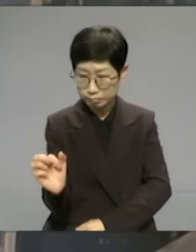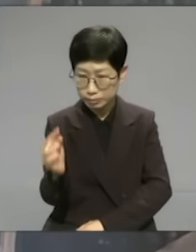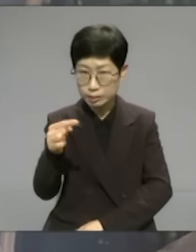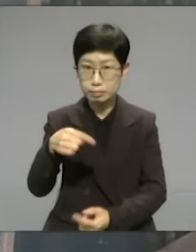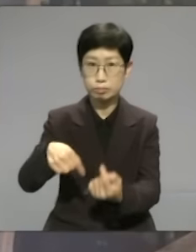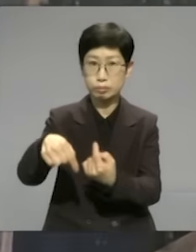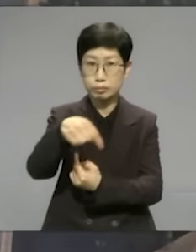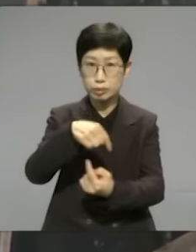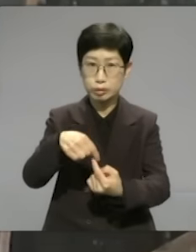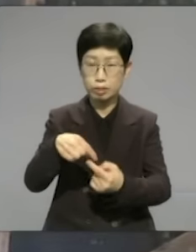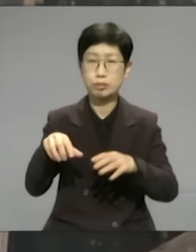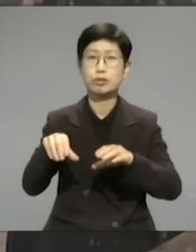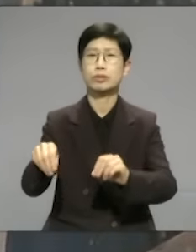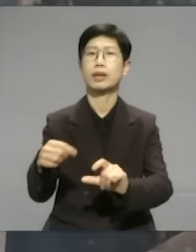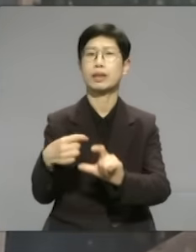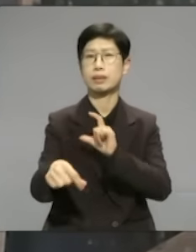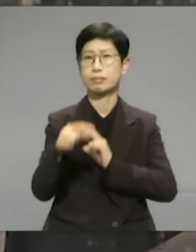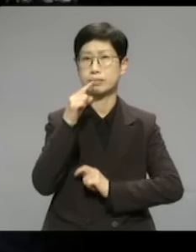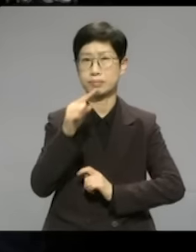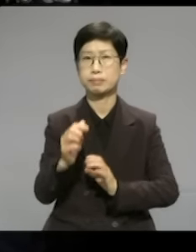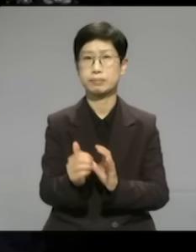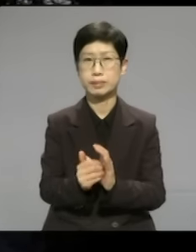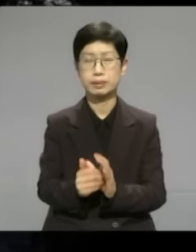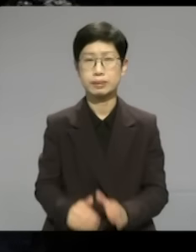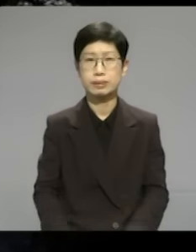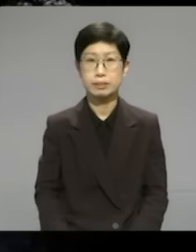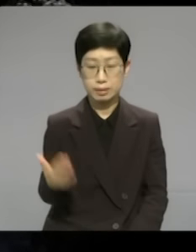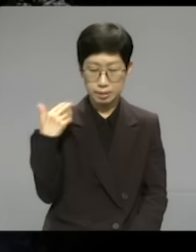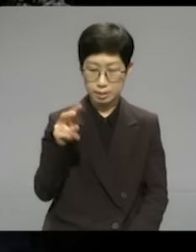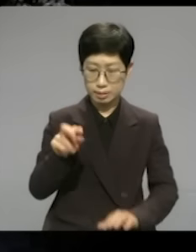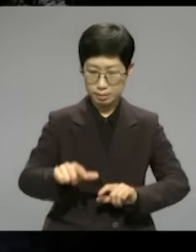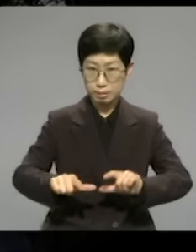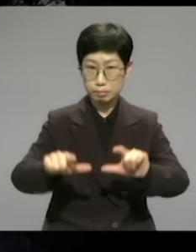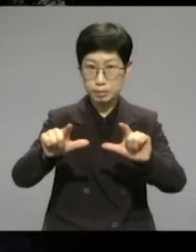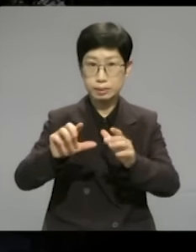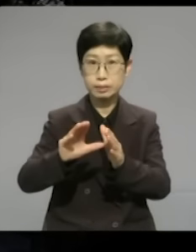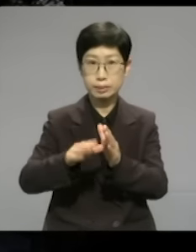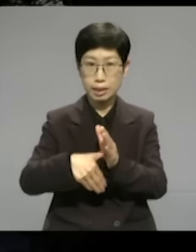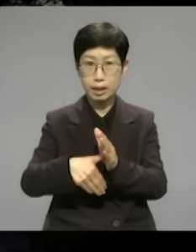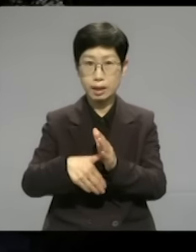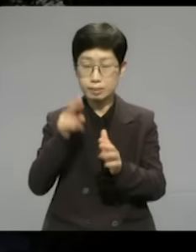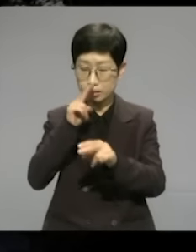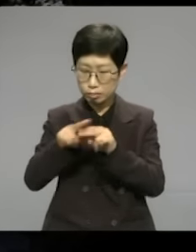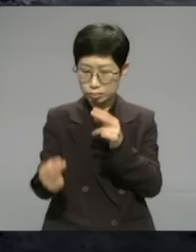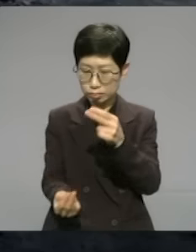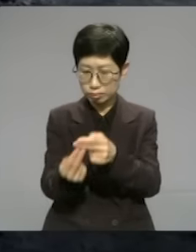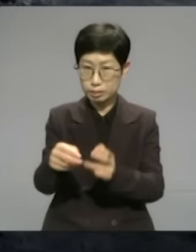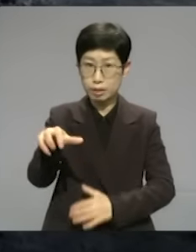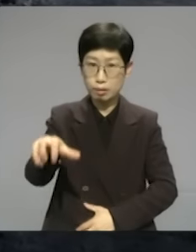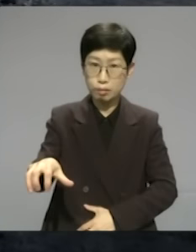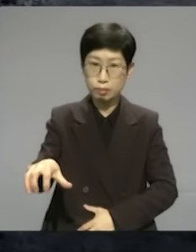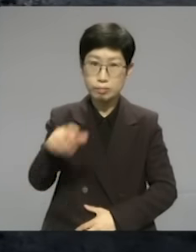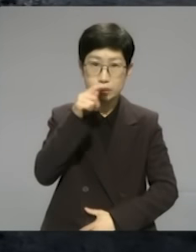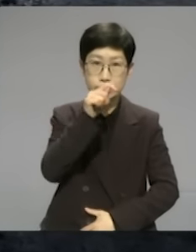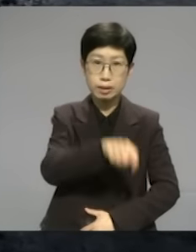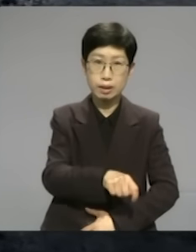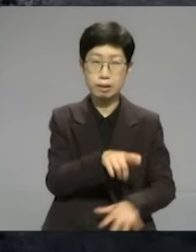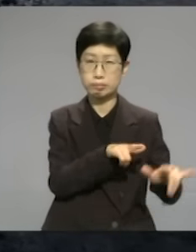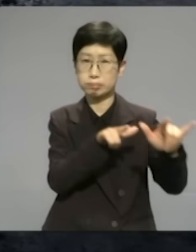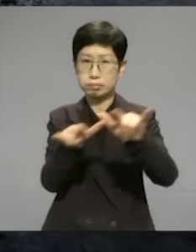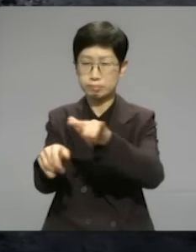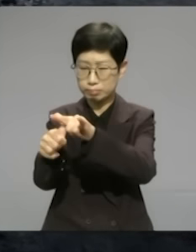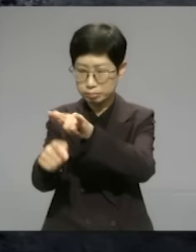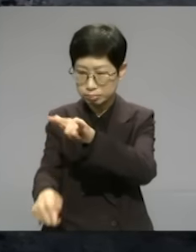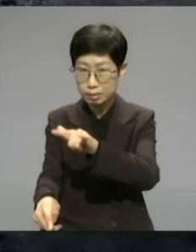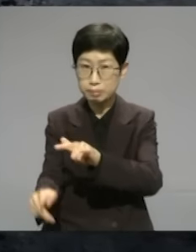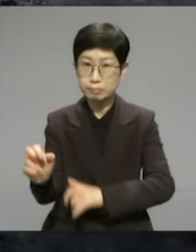운영을 중단했다고 전했습니다. 지난 20일에도 스몰렌스크의 석유 저장소가 우크라이나의 드론 공격을 받아